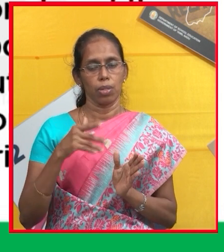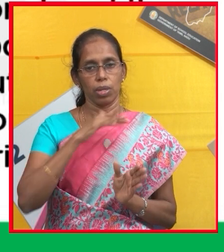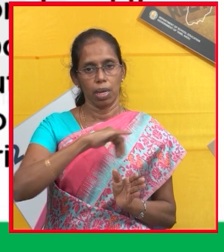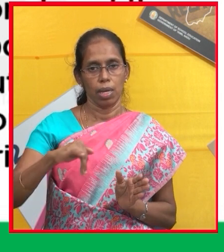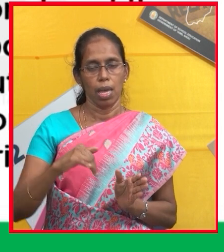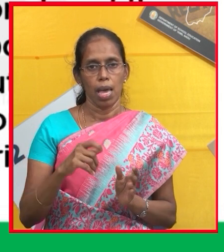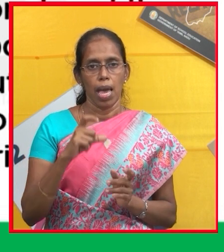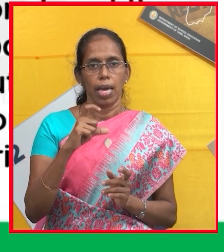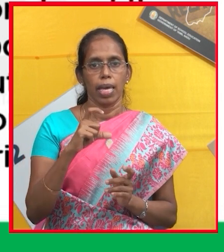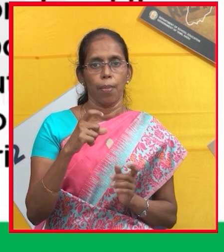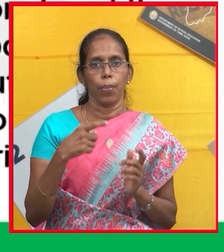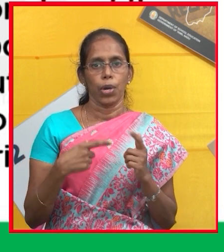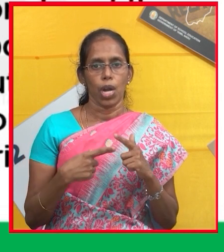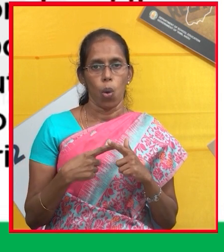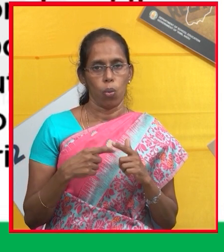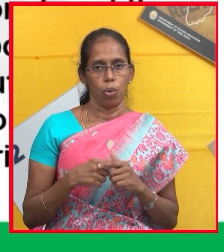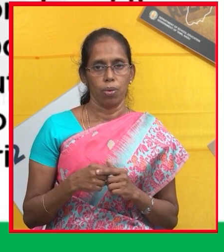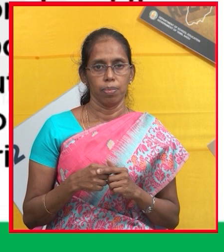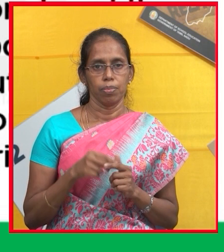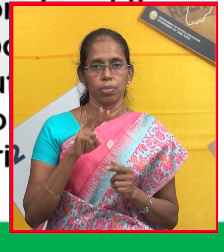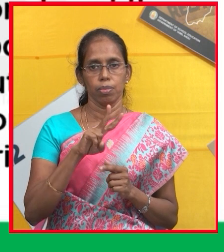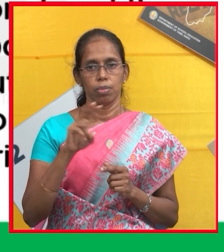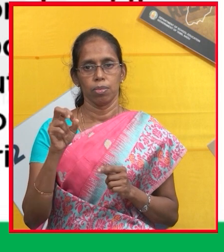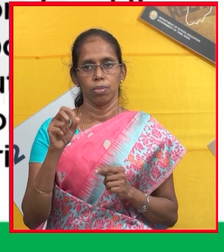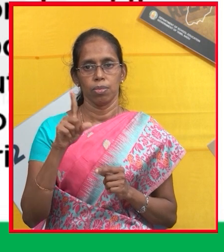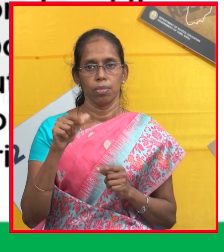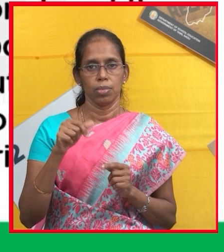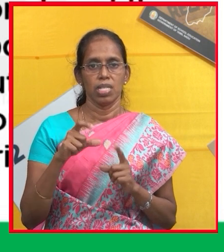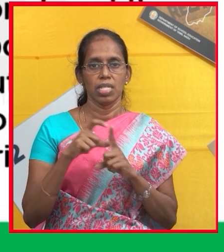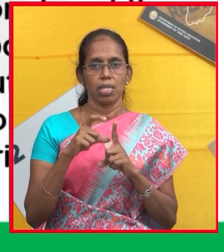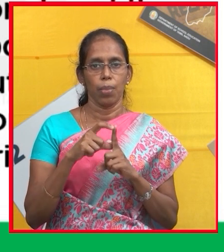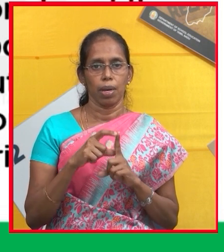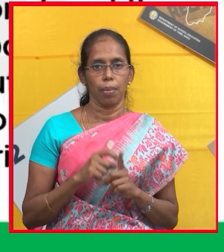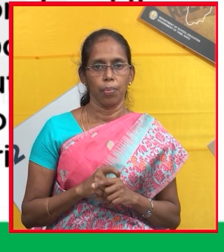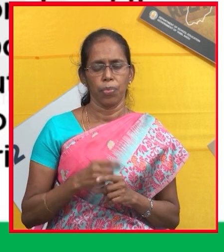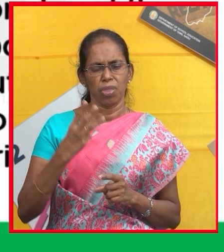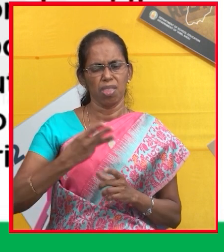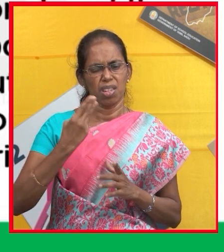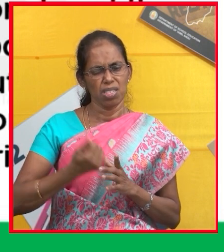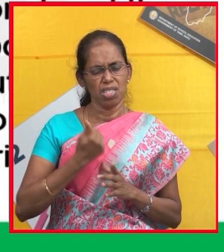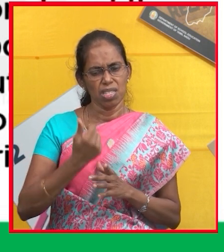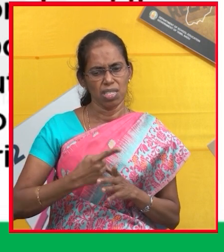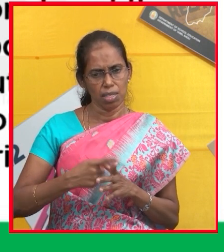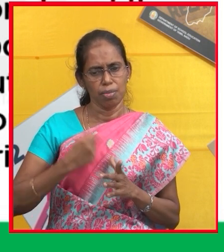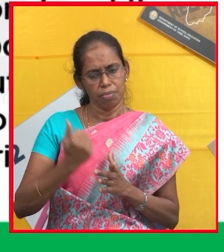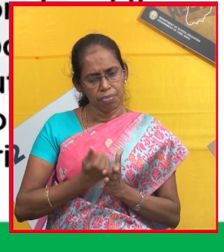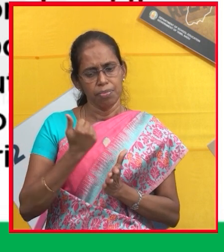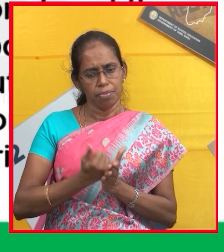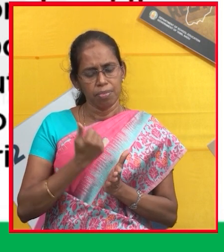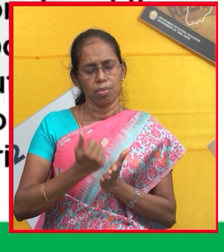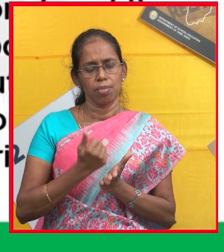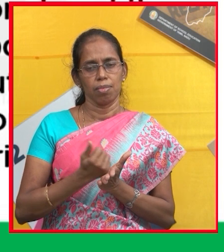Cape Town in December 2016. We were trained for almost 3 years to prepare for the